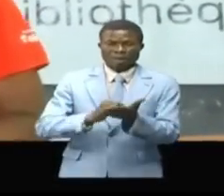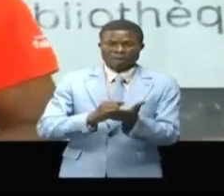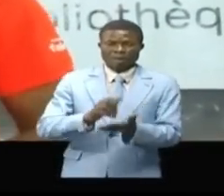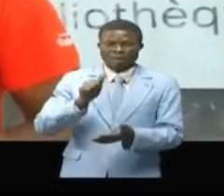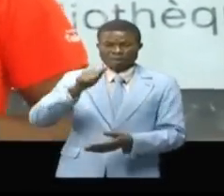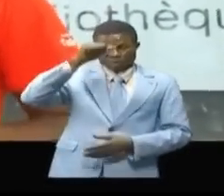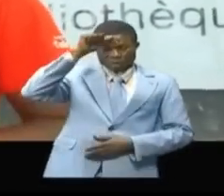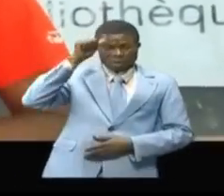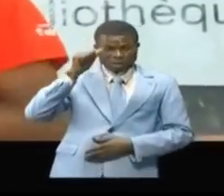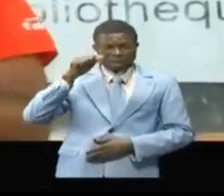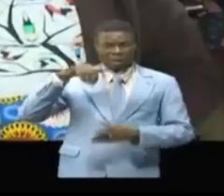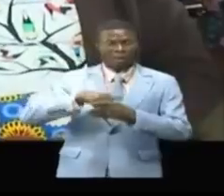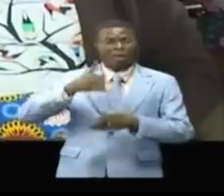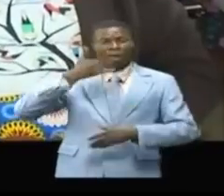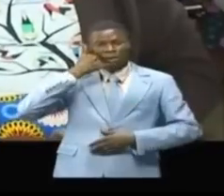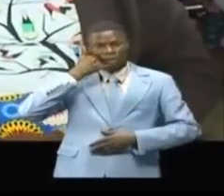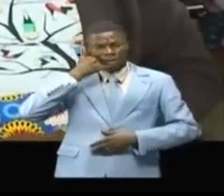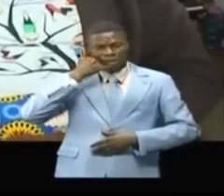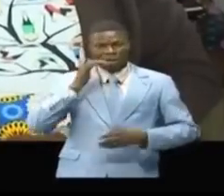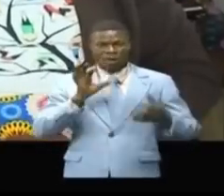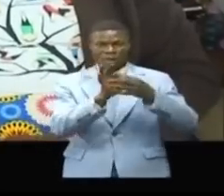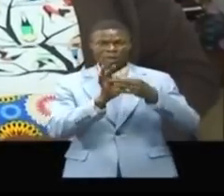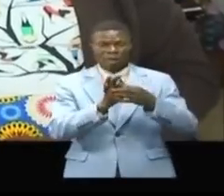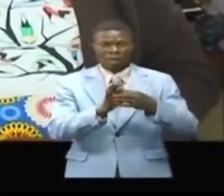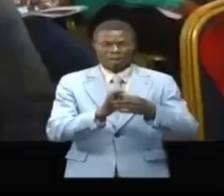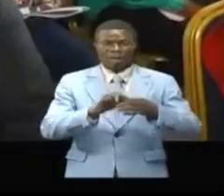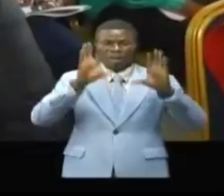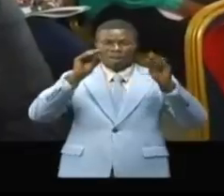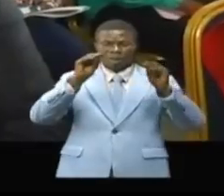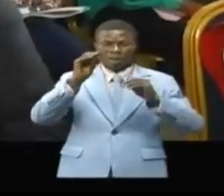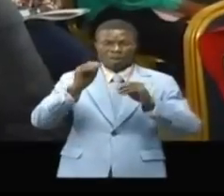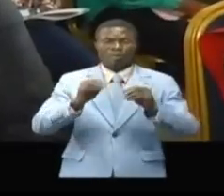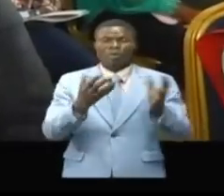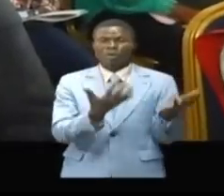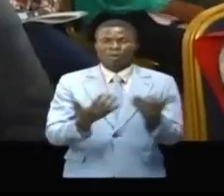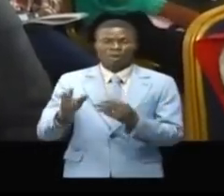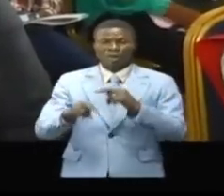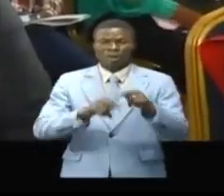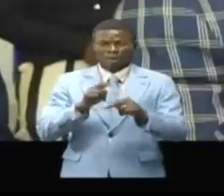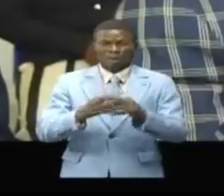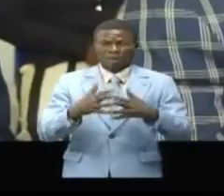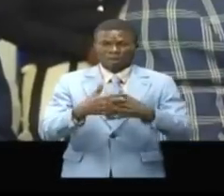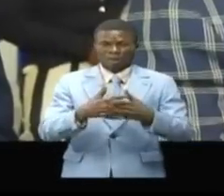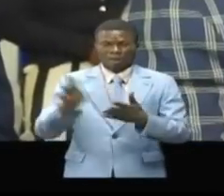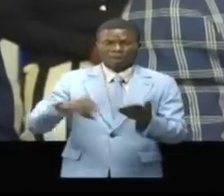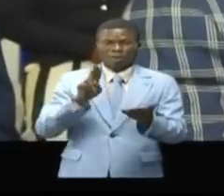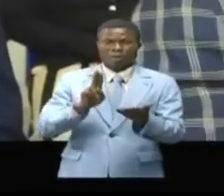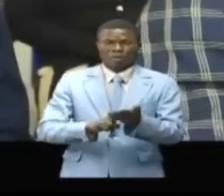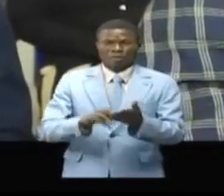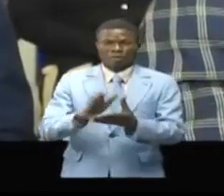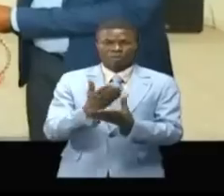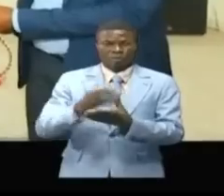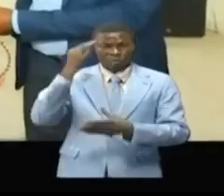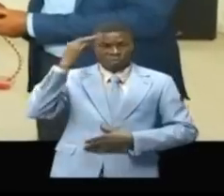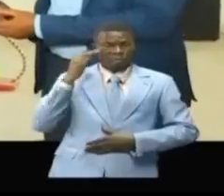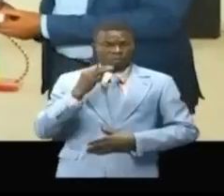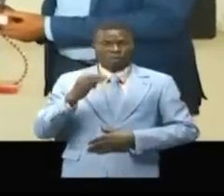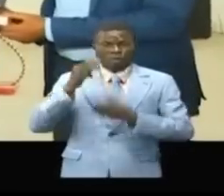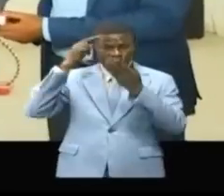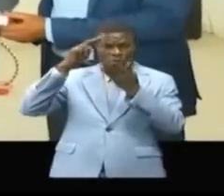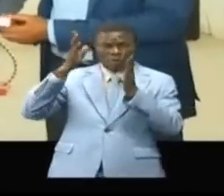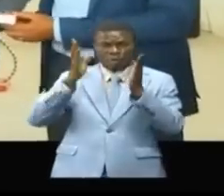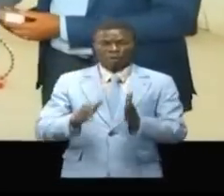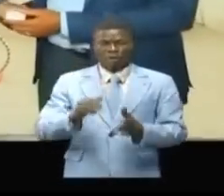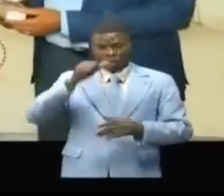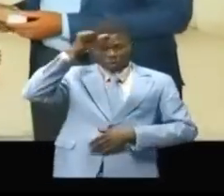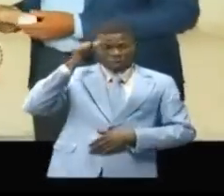son téléphone Android pour se connecter à la Bibliothèque numérique nationale. Un partenariat a été signé entre les ministres de l'ISUM, Airtel